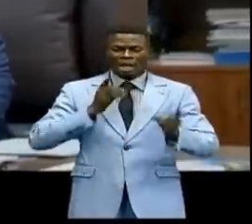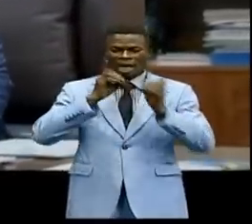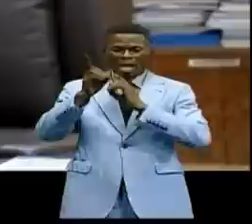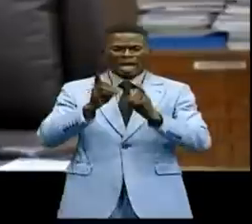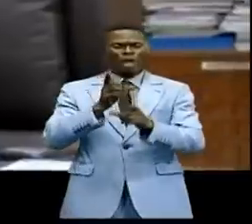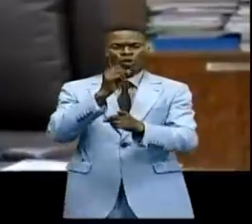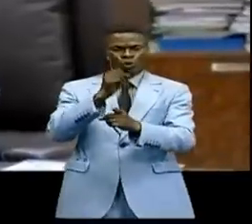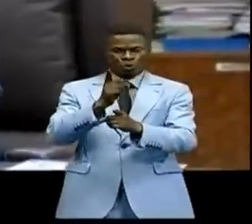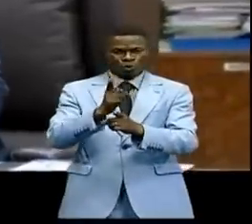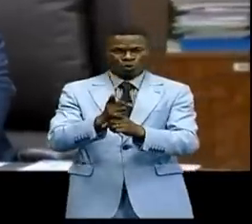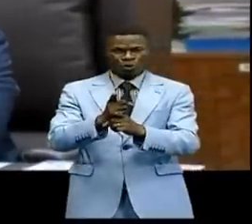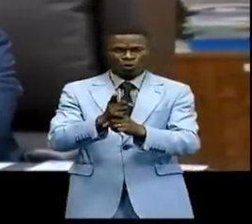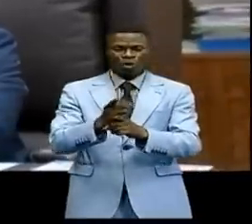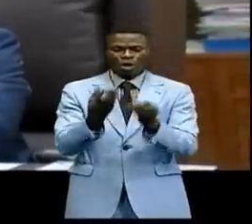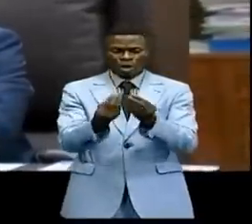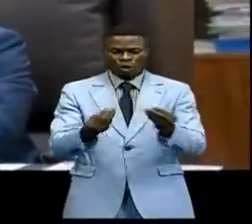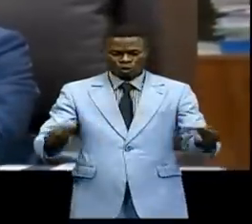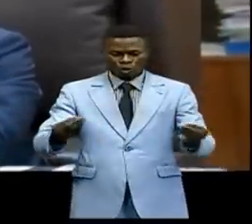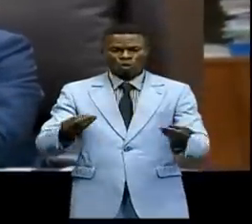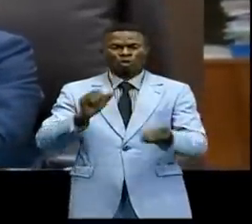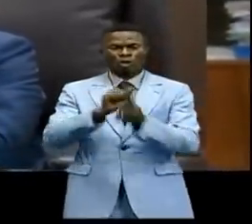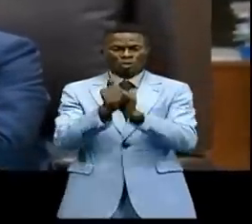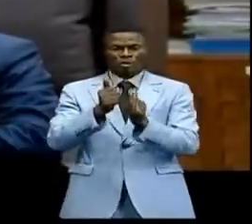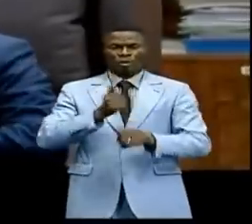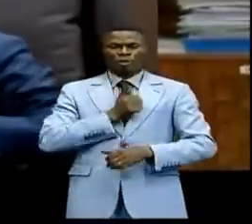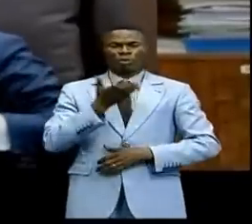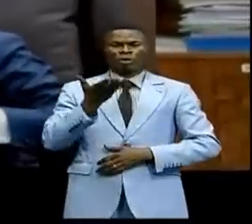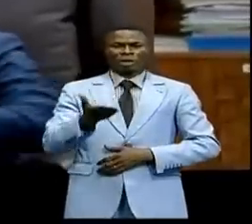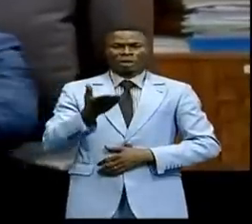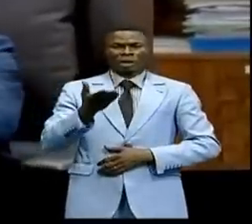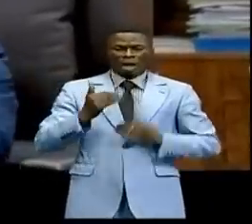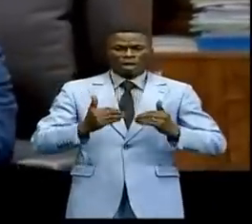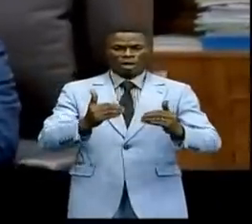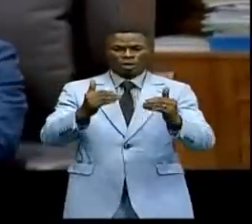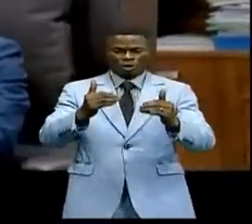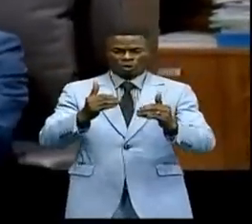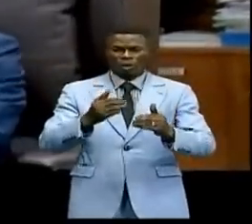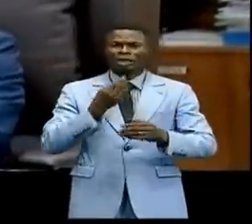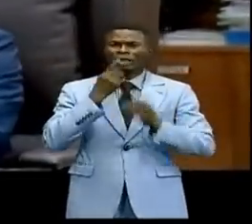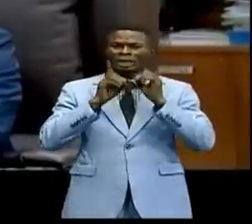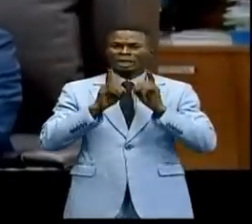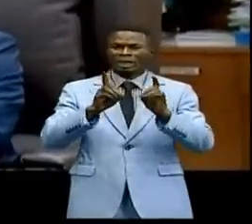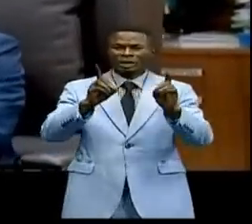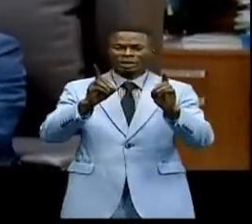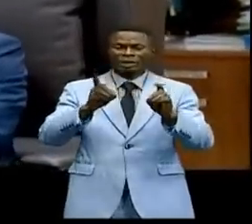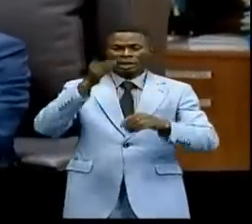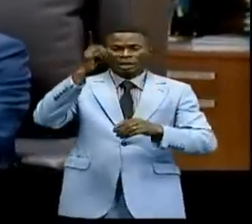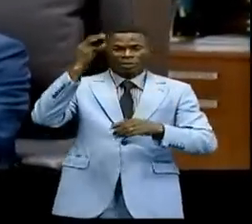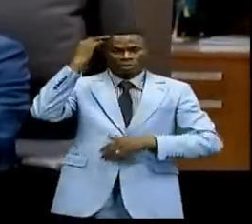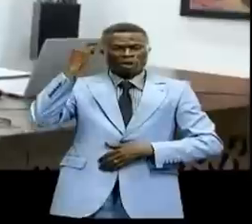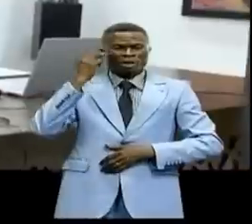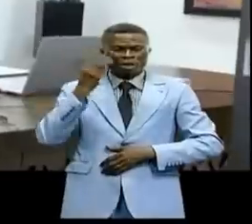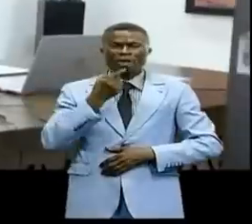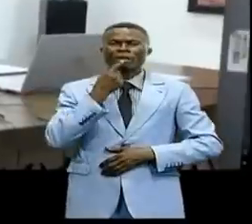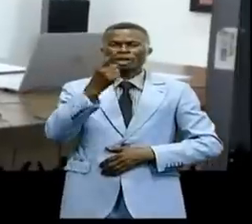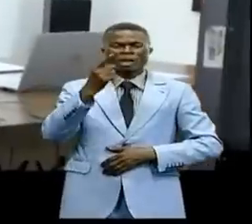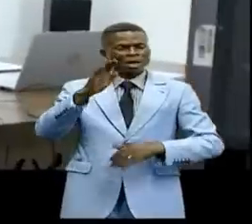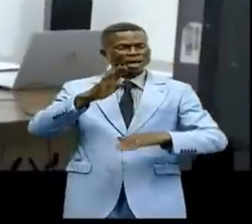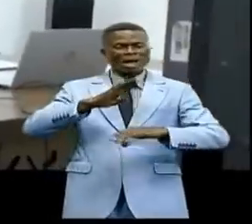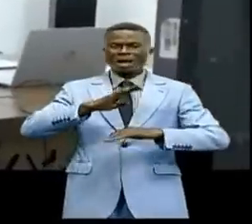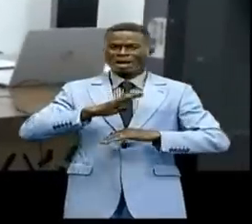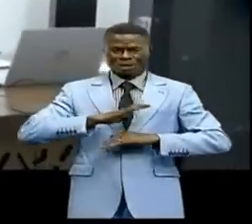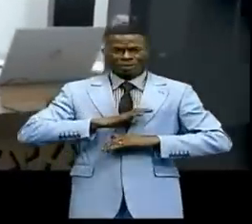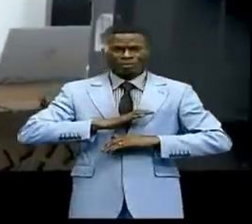sincère, de résoudre nos problèmes. Poursuivant son intervention, Le Premier ministre a exprimé sa